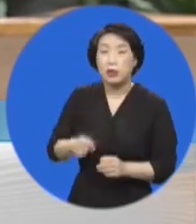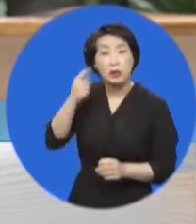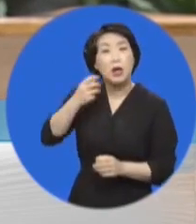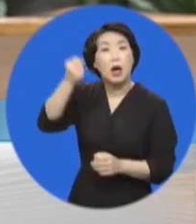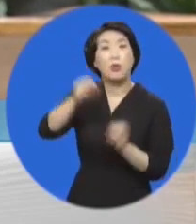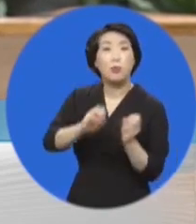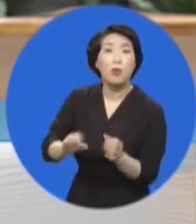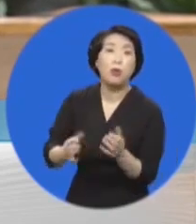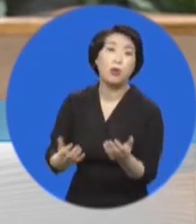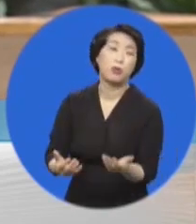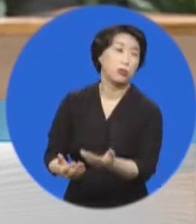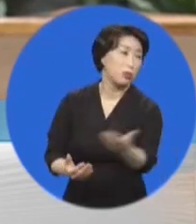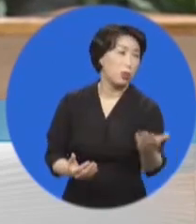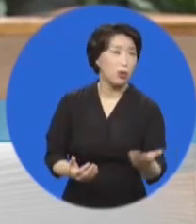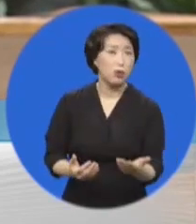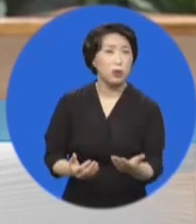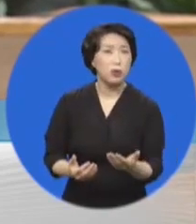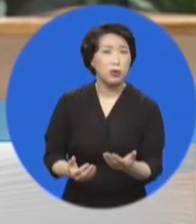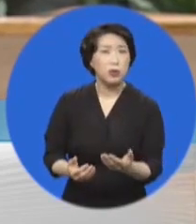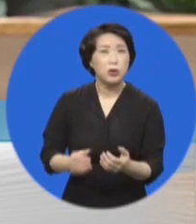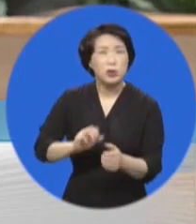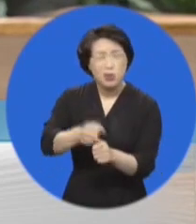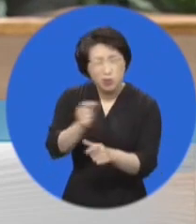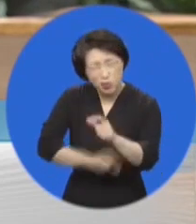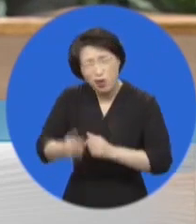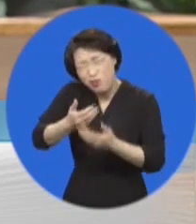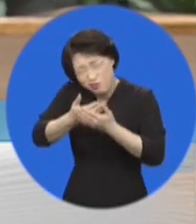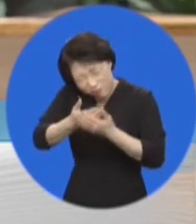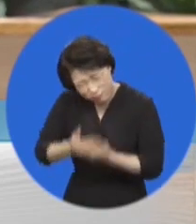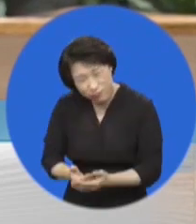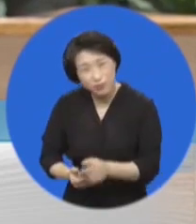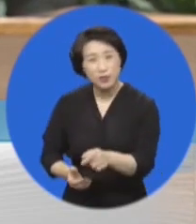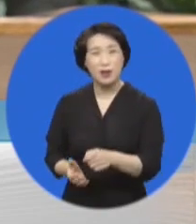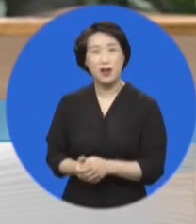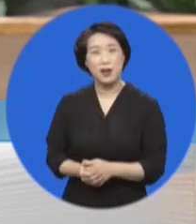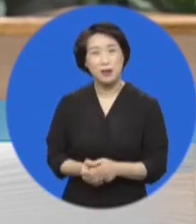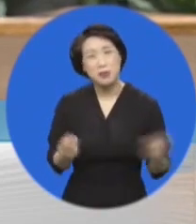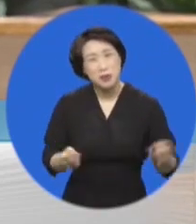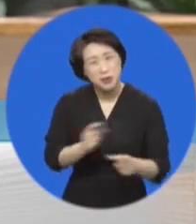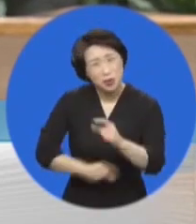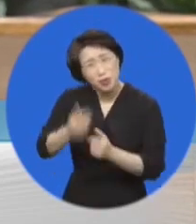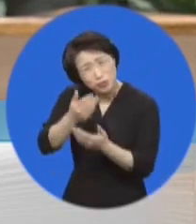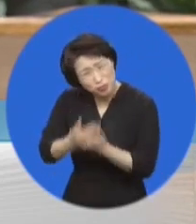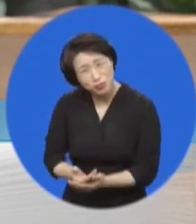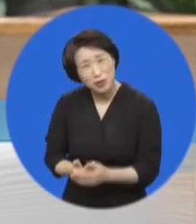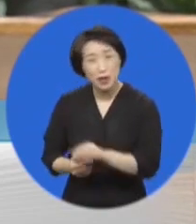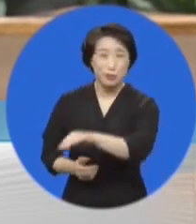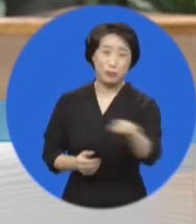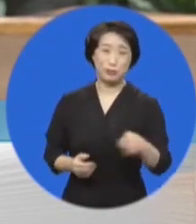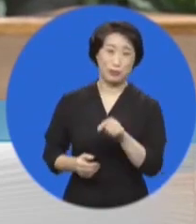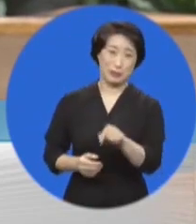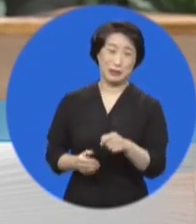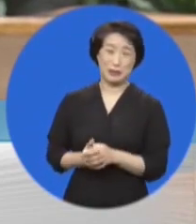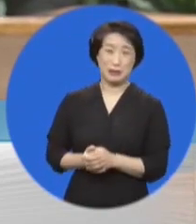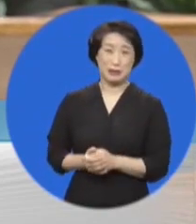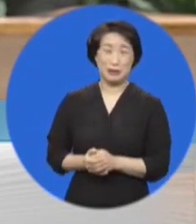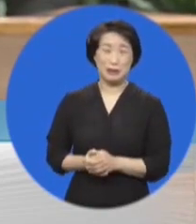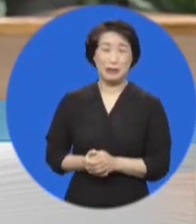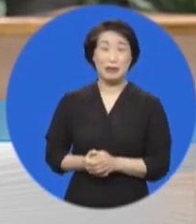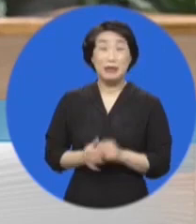여긴다면 얼마나 받을 형벌이 중하겠느냐. 우리는 정말로 그